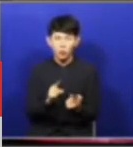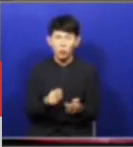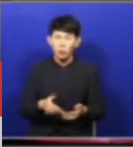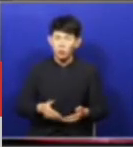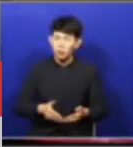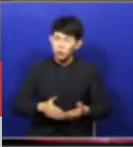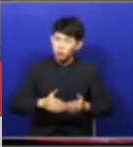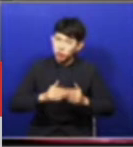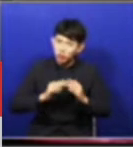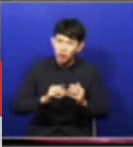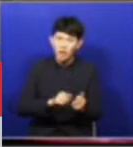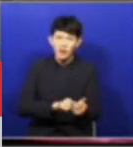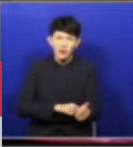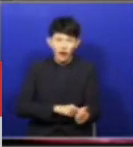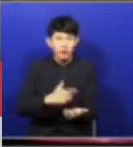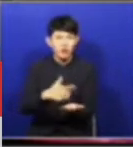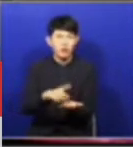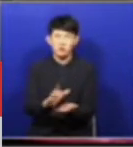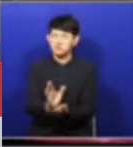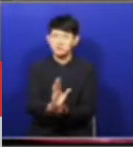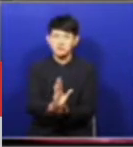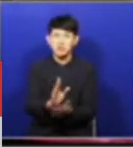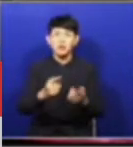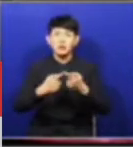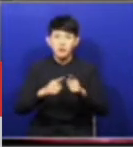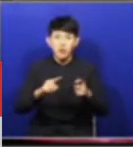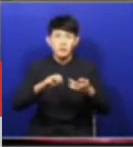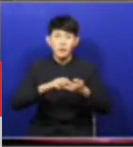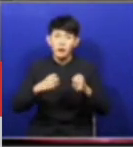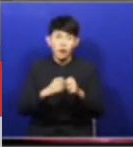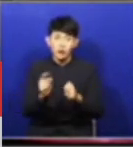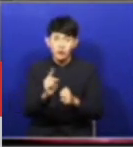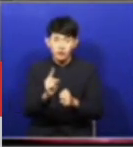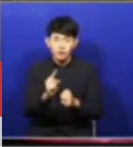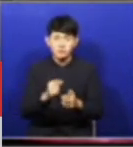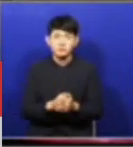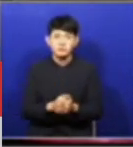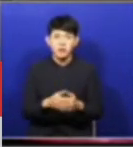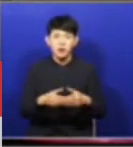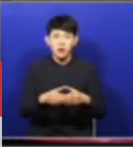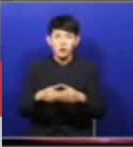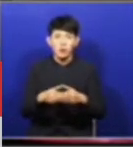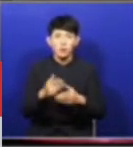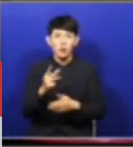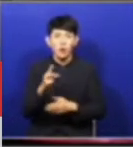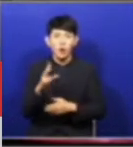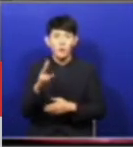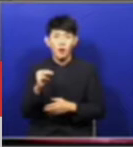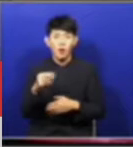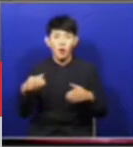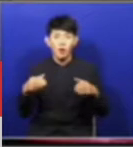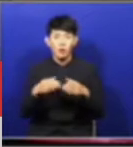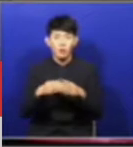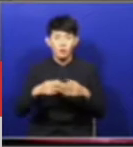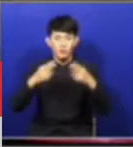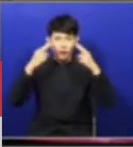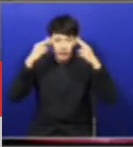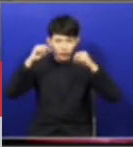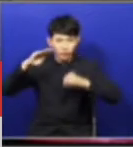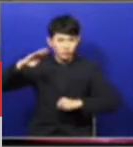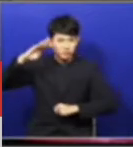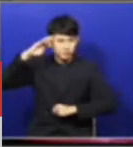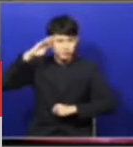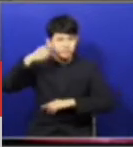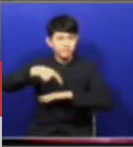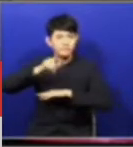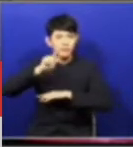ซ้ำแต่ปัญหาที่เกิดขึ้นผมว่าน่าจะมาจากคณะรัฐมนตรีของพลเอกประยุทธ์จันทร์โอชาครับเห